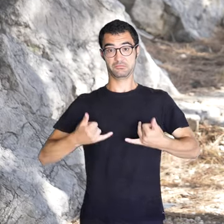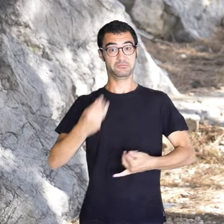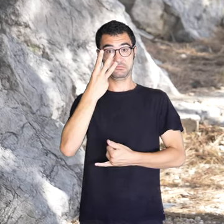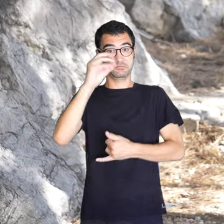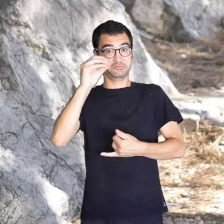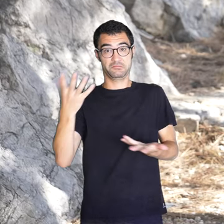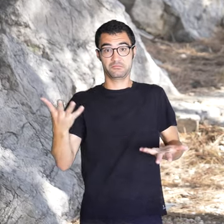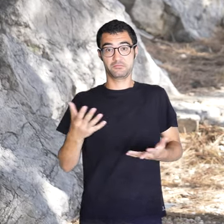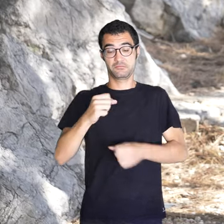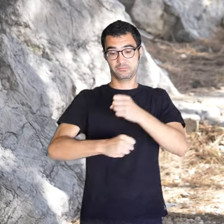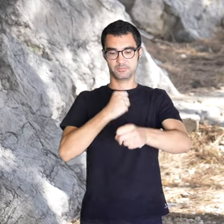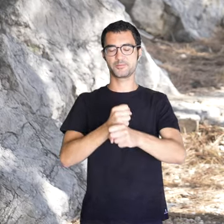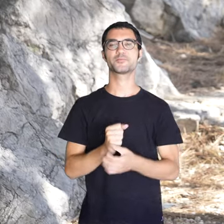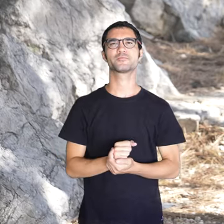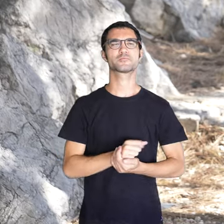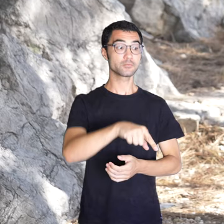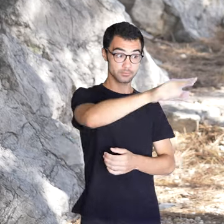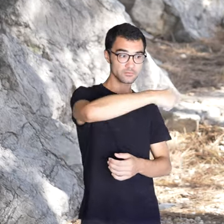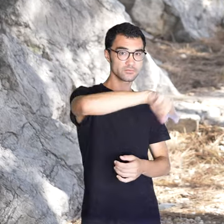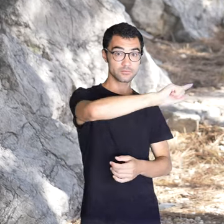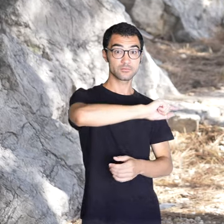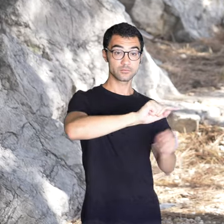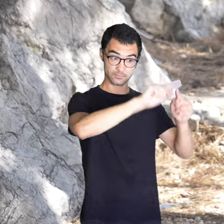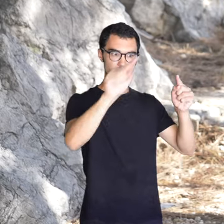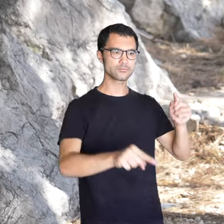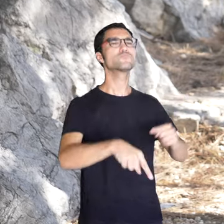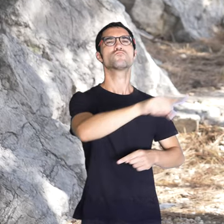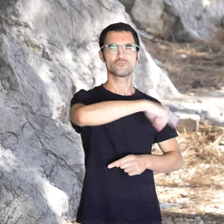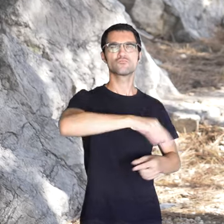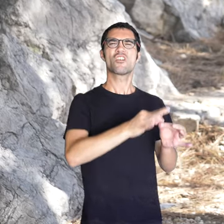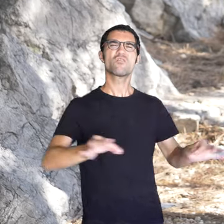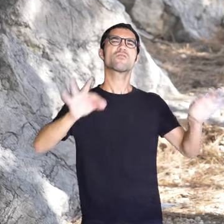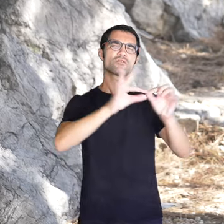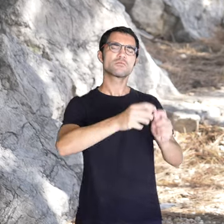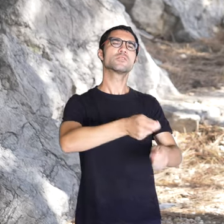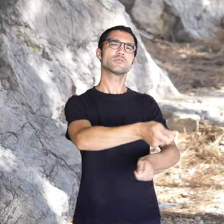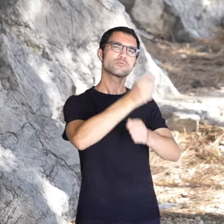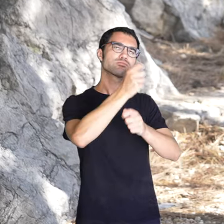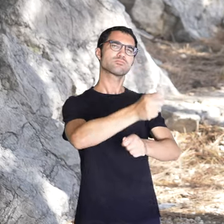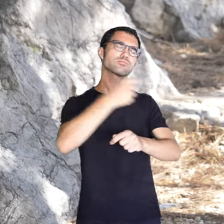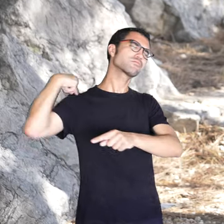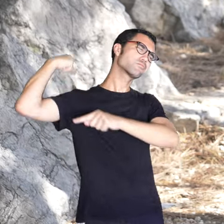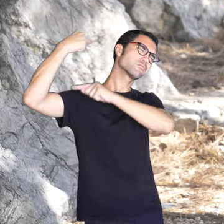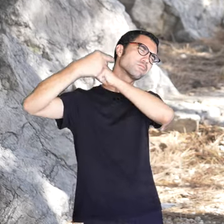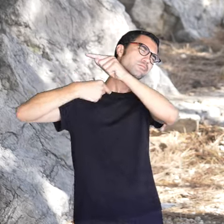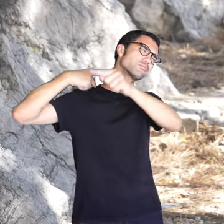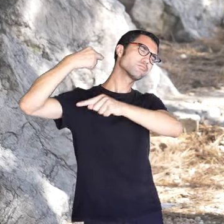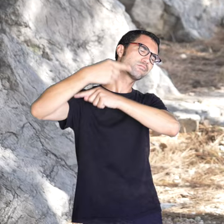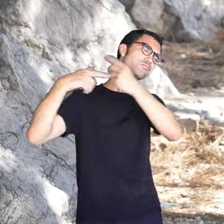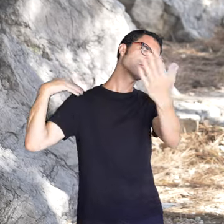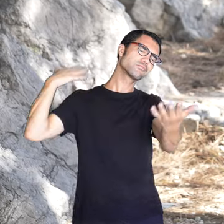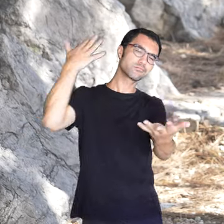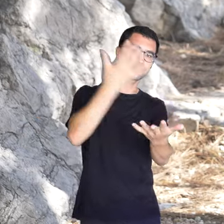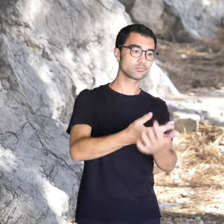En canvi, els altres, tots són descendents de pescadors. Hi ha un